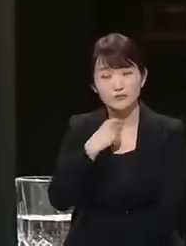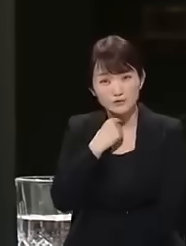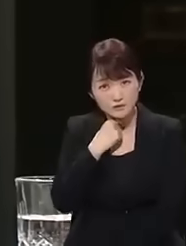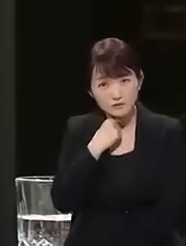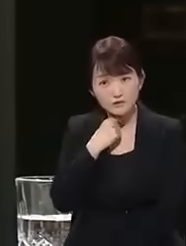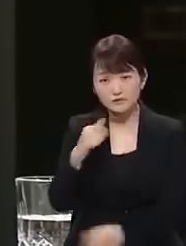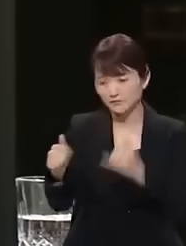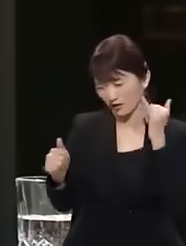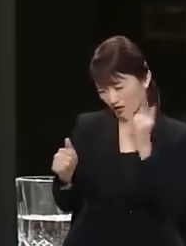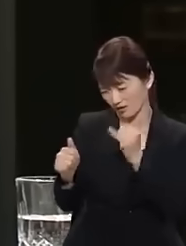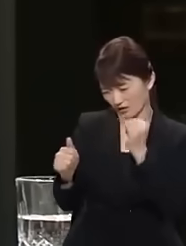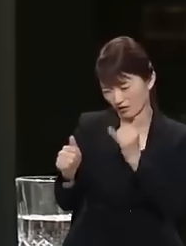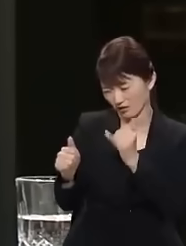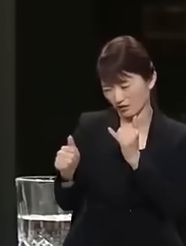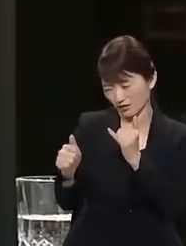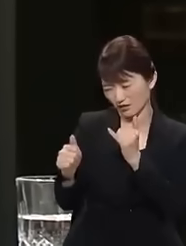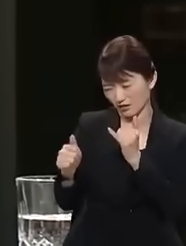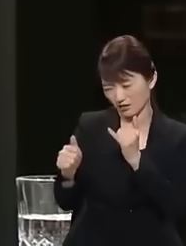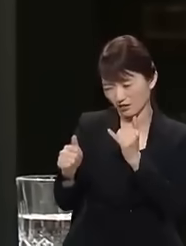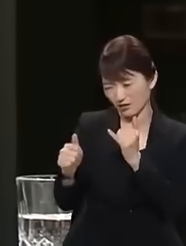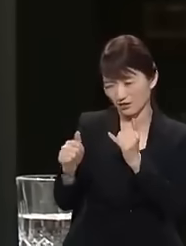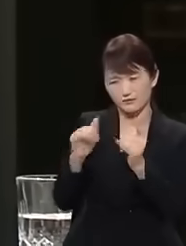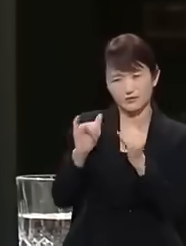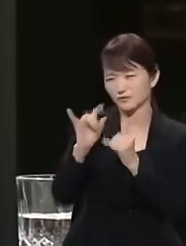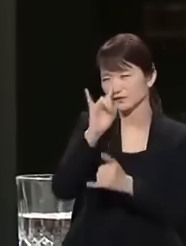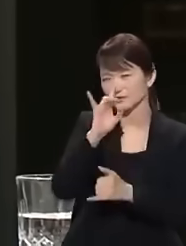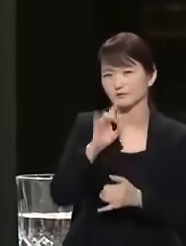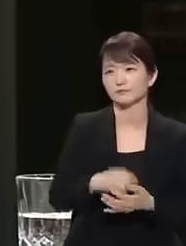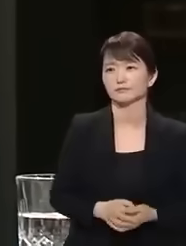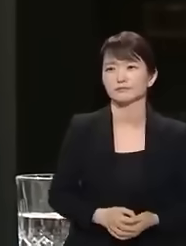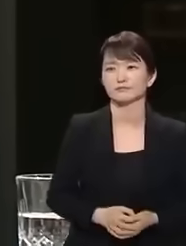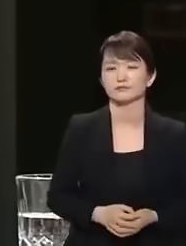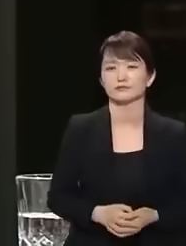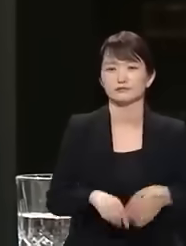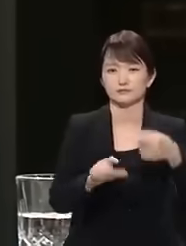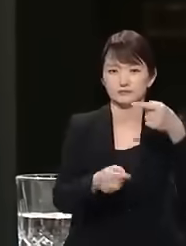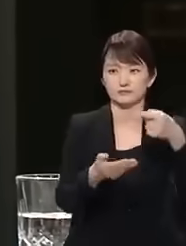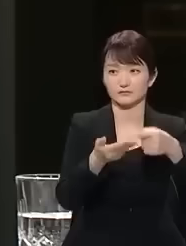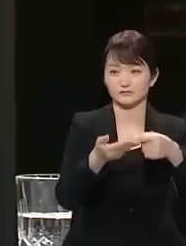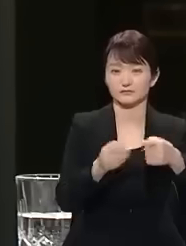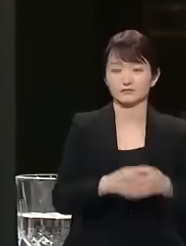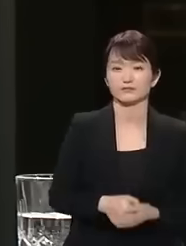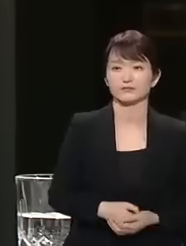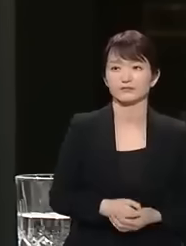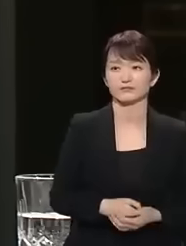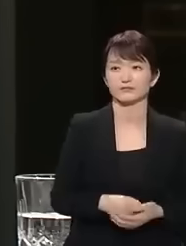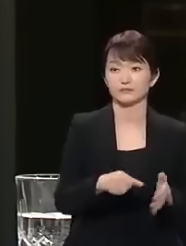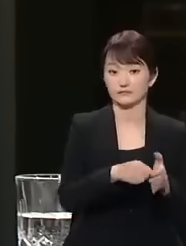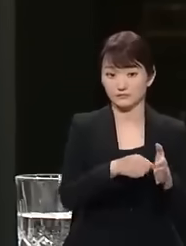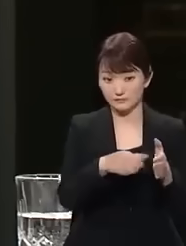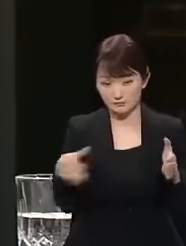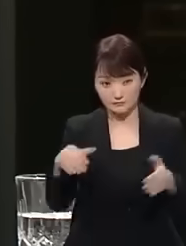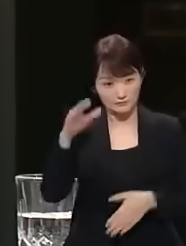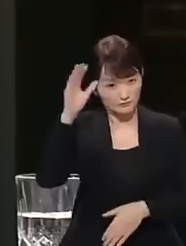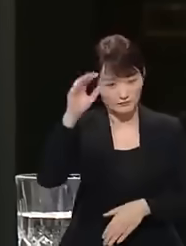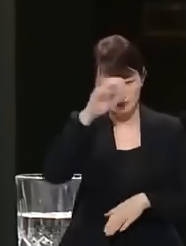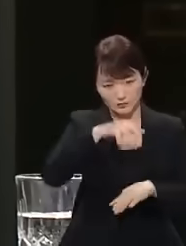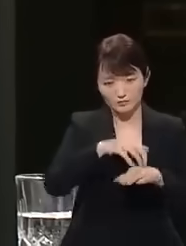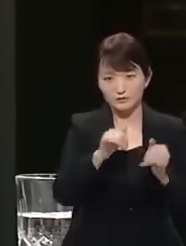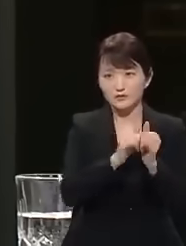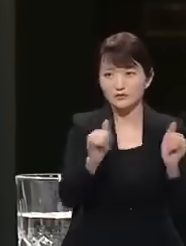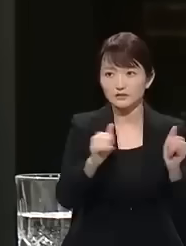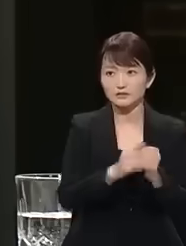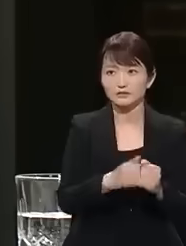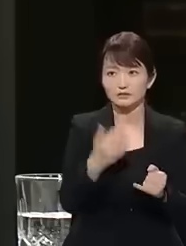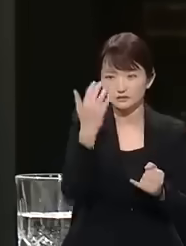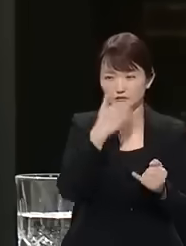저희가 연락을 했는데 피드백을 못 받았어요. 자, 그런데 올 초에 한 유명 개 훈련사가 뭐